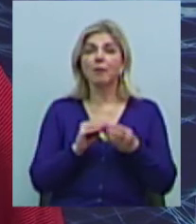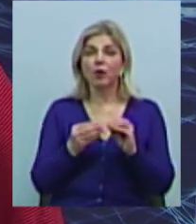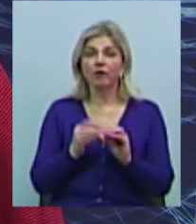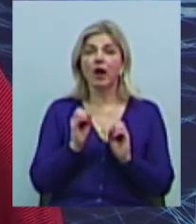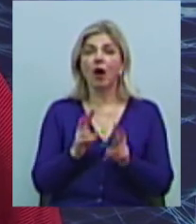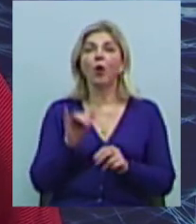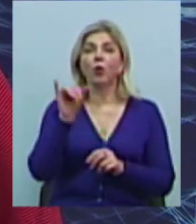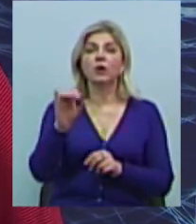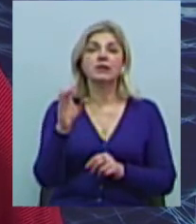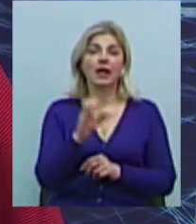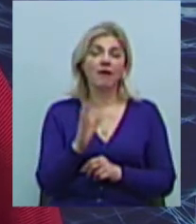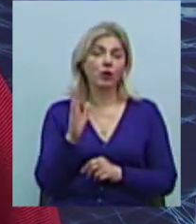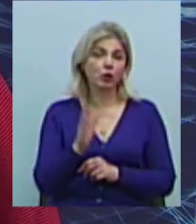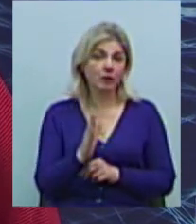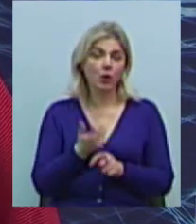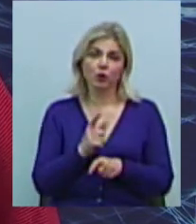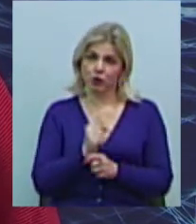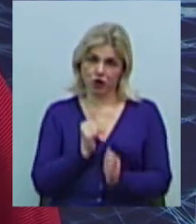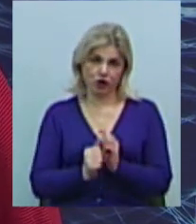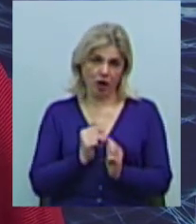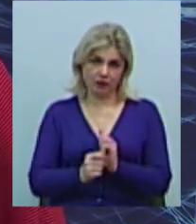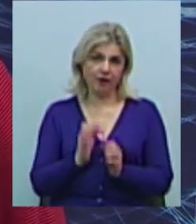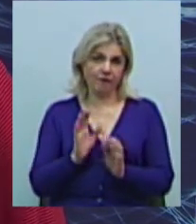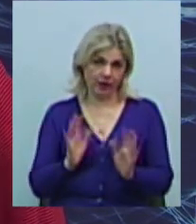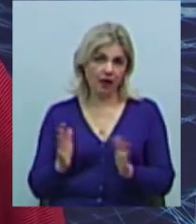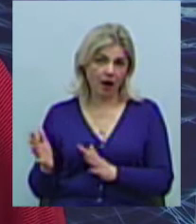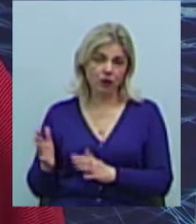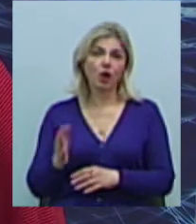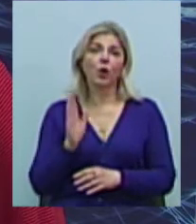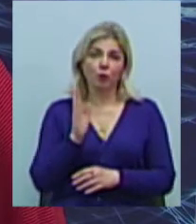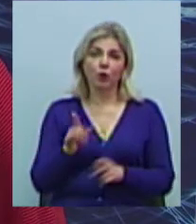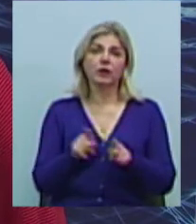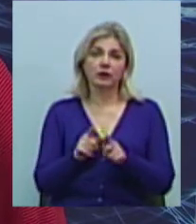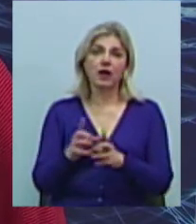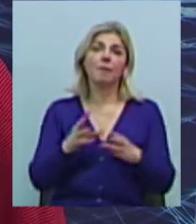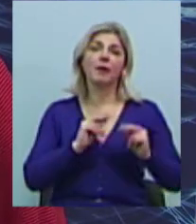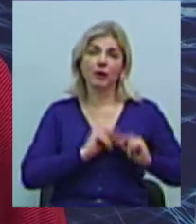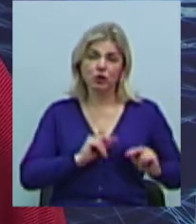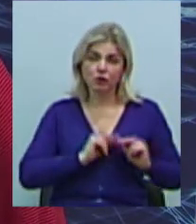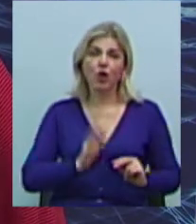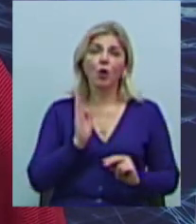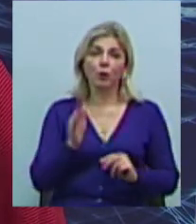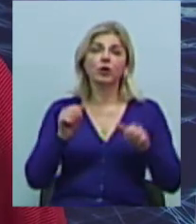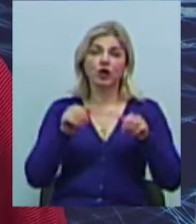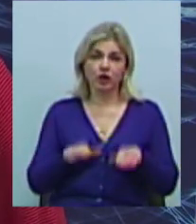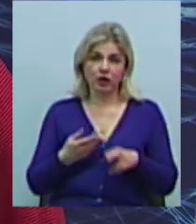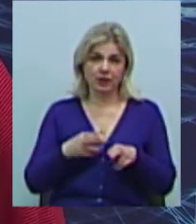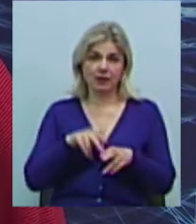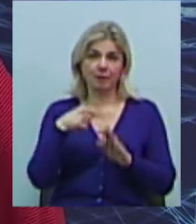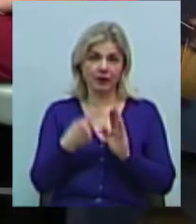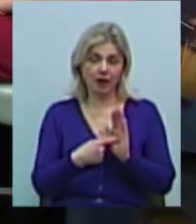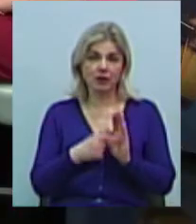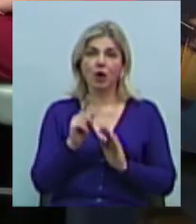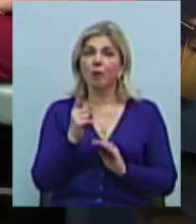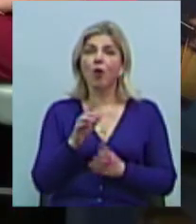Сергія Володимировича, досить часто виникають. Ми будемо також співпрацювати з владою, будемо вирішувати це питання, тому що